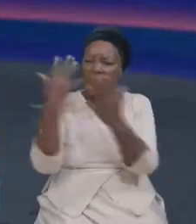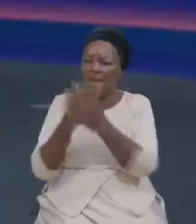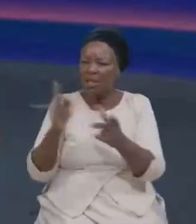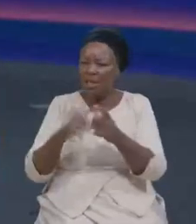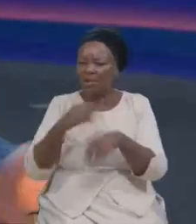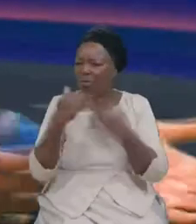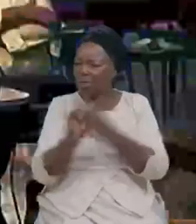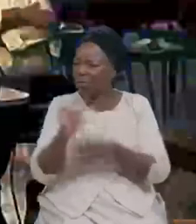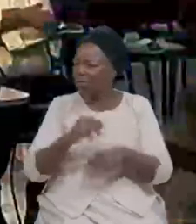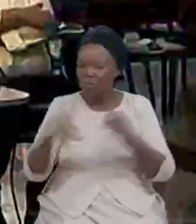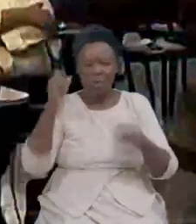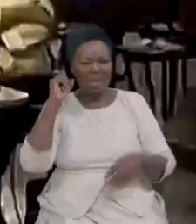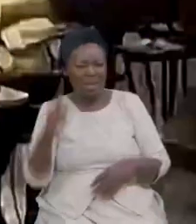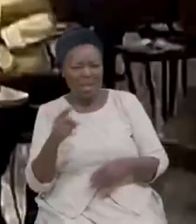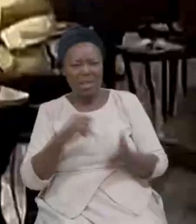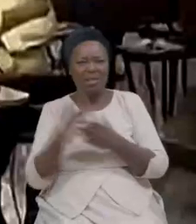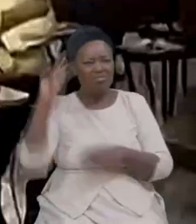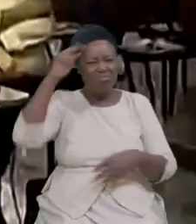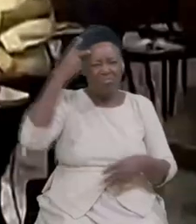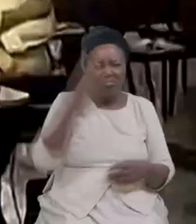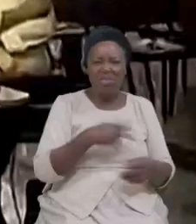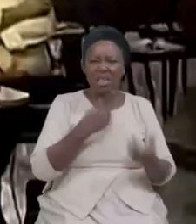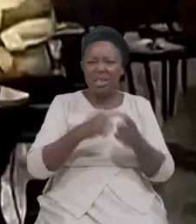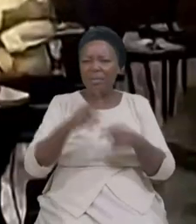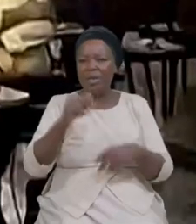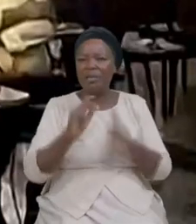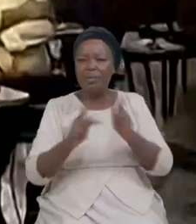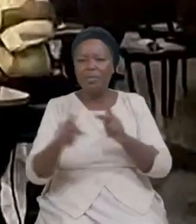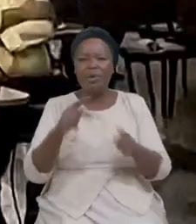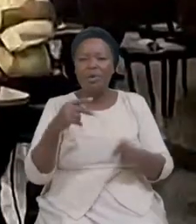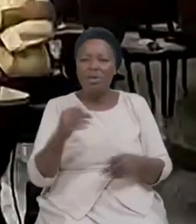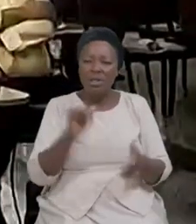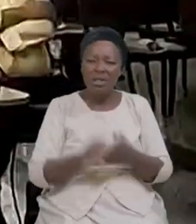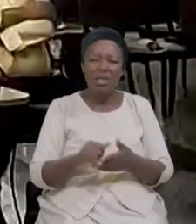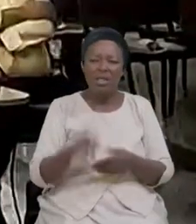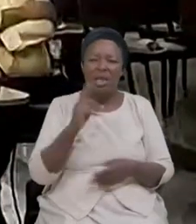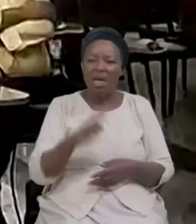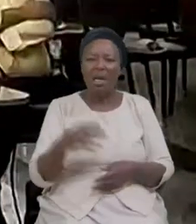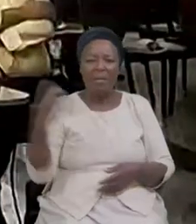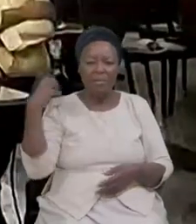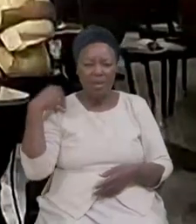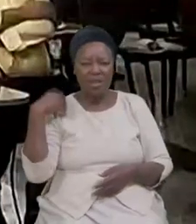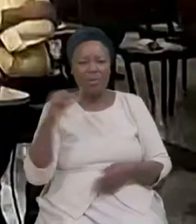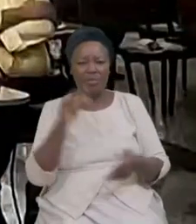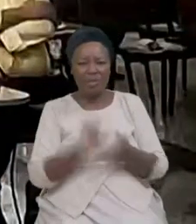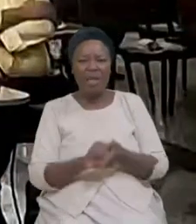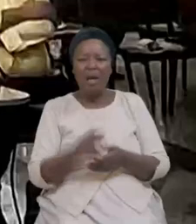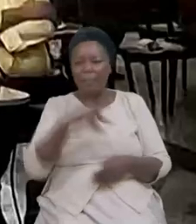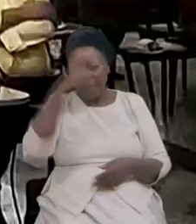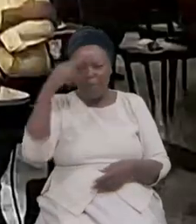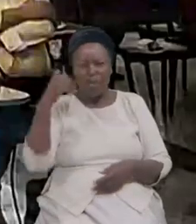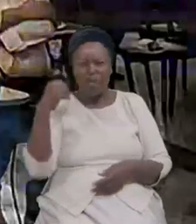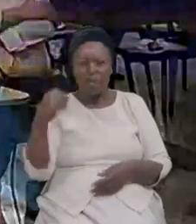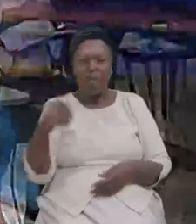mal interprétée par ceux qui étaient les maîtres, parce qu'ils avaient dit, au nom de